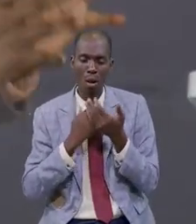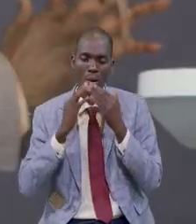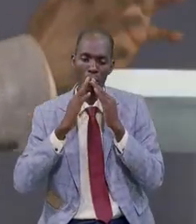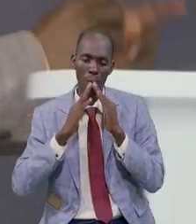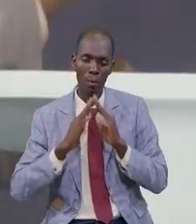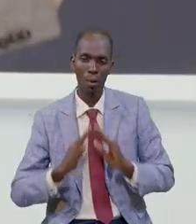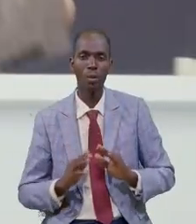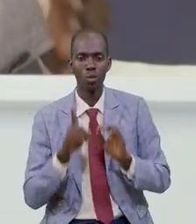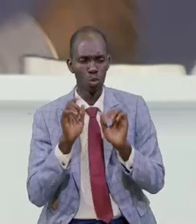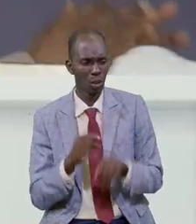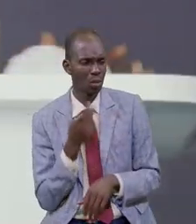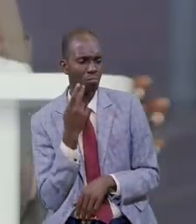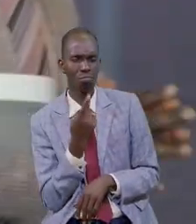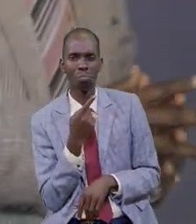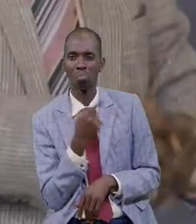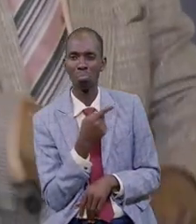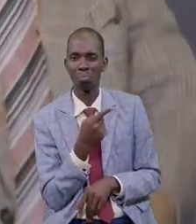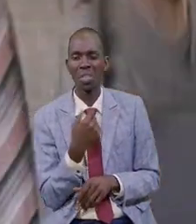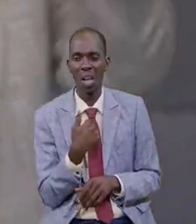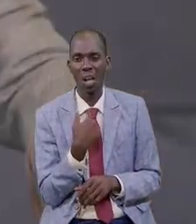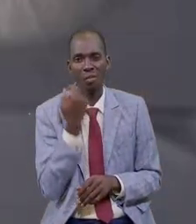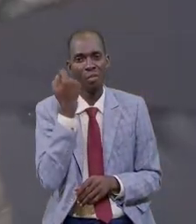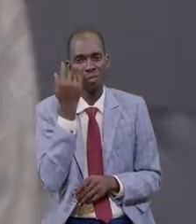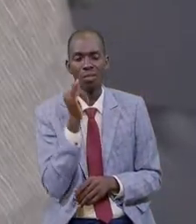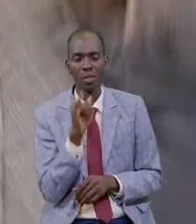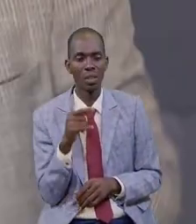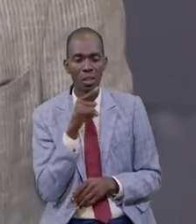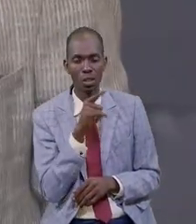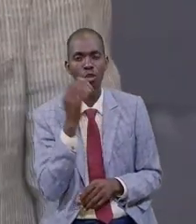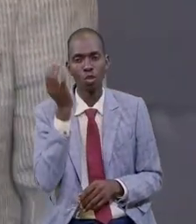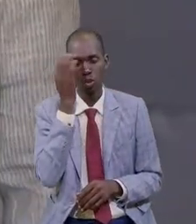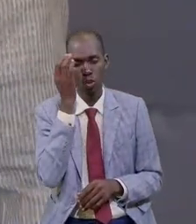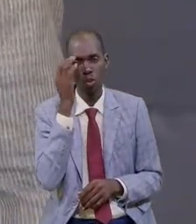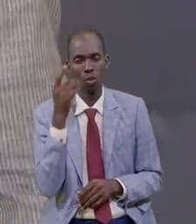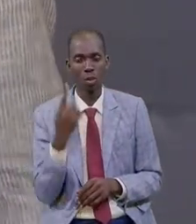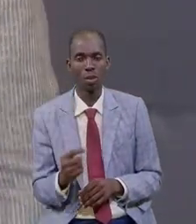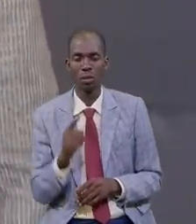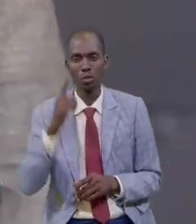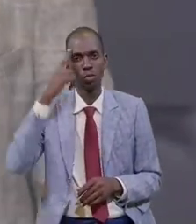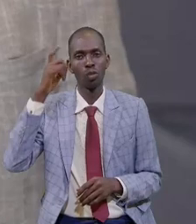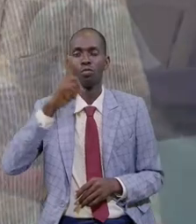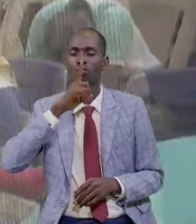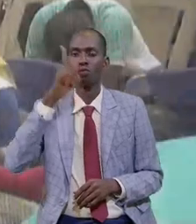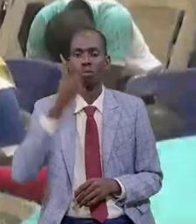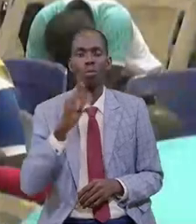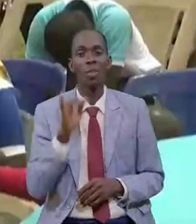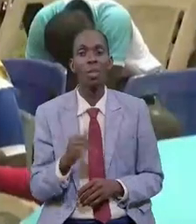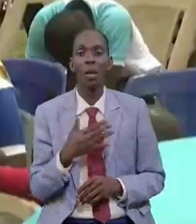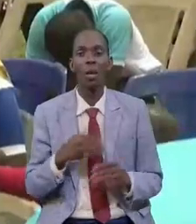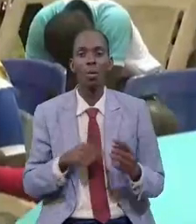accomplit des choses une personne qui a des convictions une personne qui va atteindre le